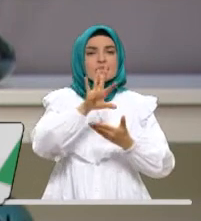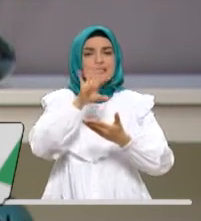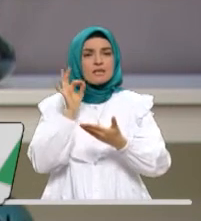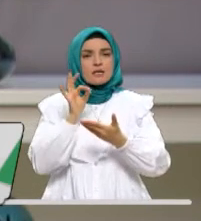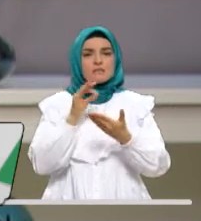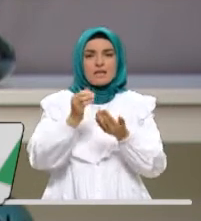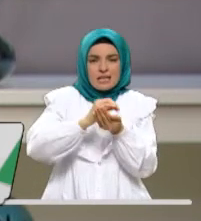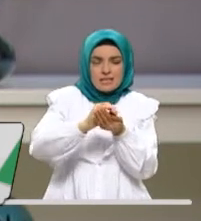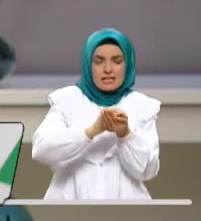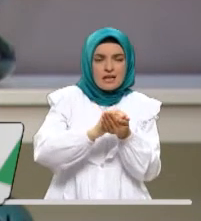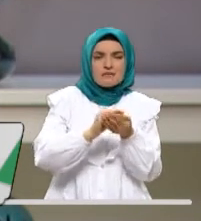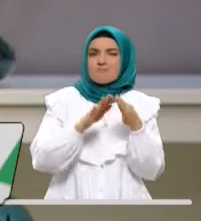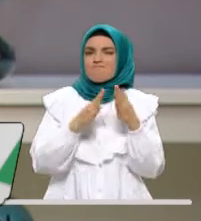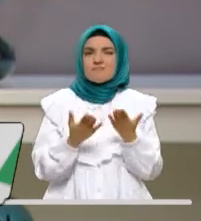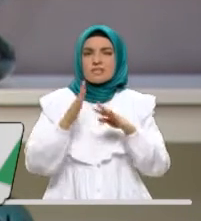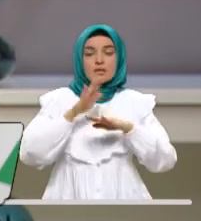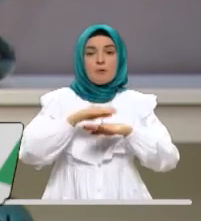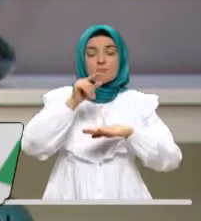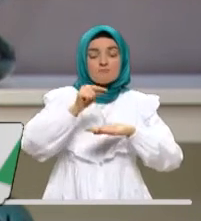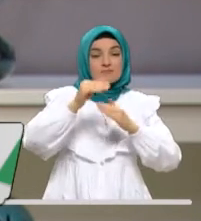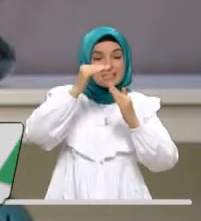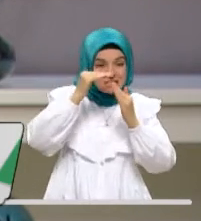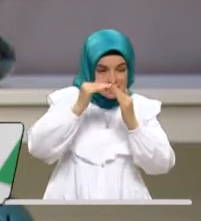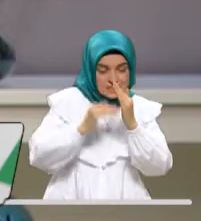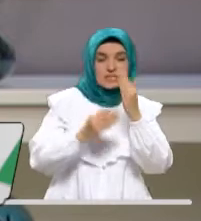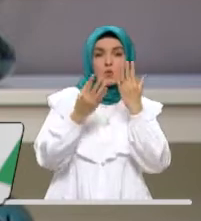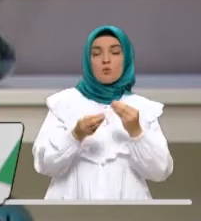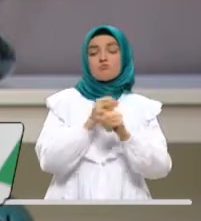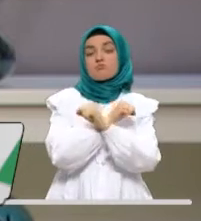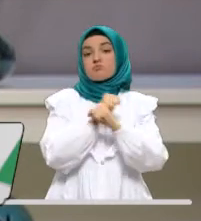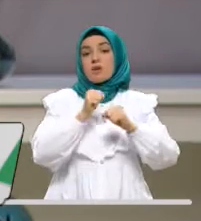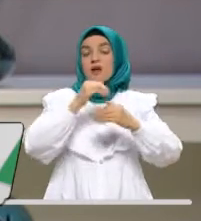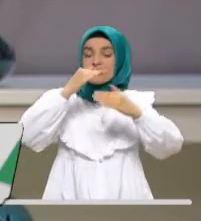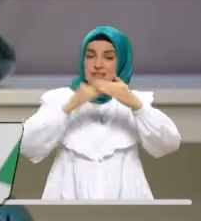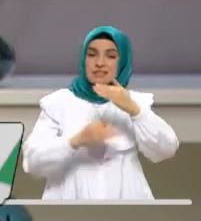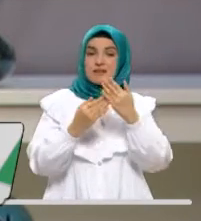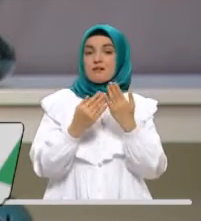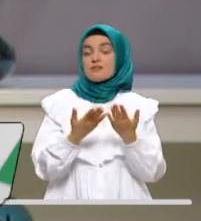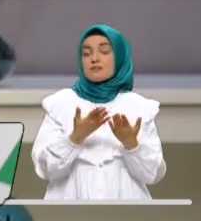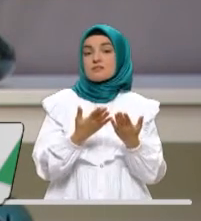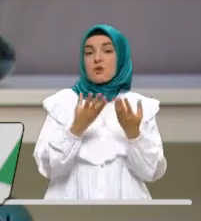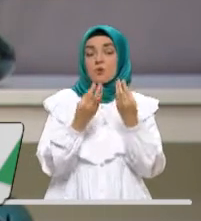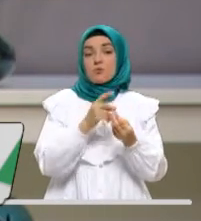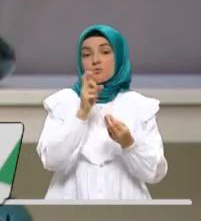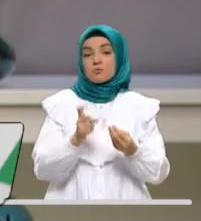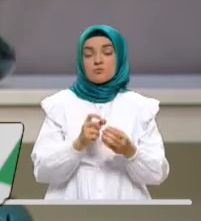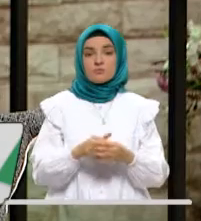deterjan tercihimizi nasıl yaparak bu sıkıntıyı minimalize edebiliriz ya da ortadan kaldırabilir miyiz bilmiyorum günümüzdeki